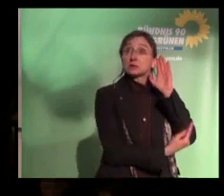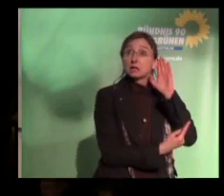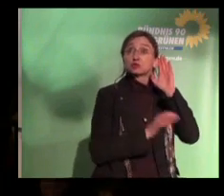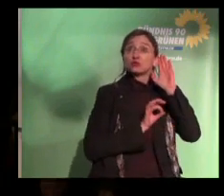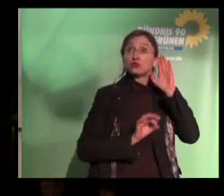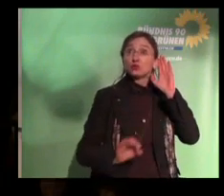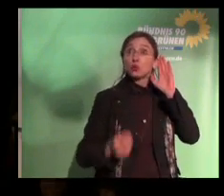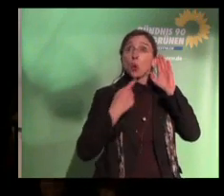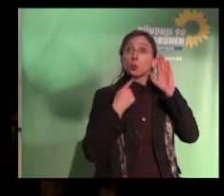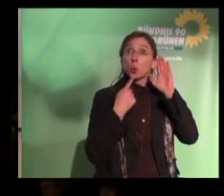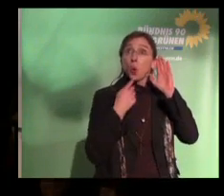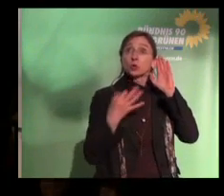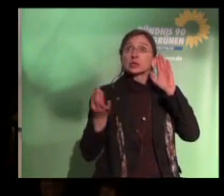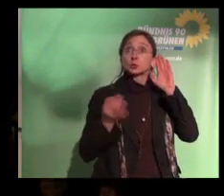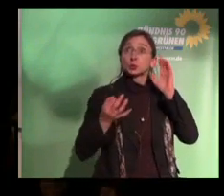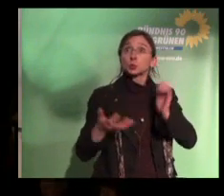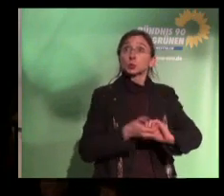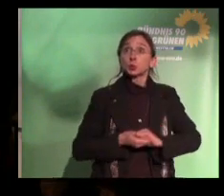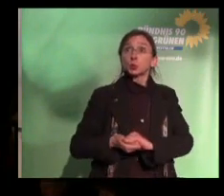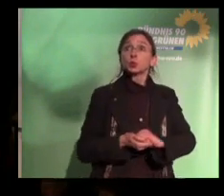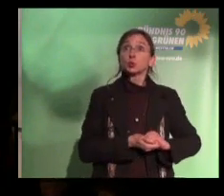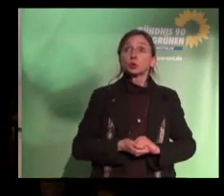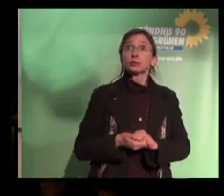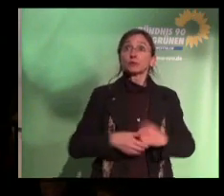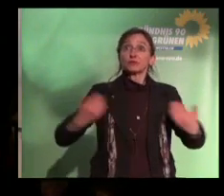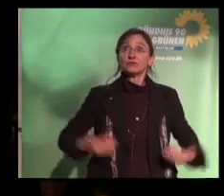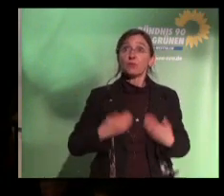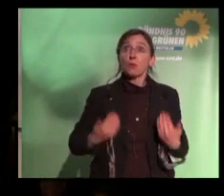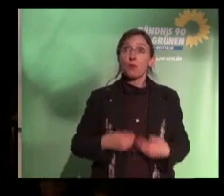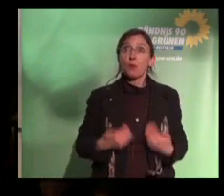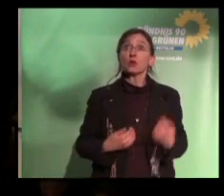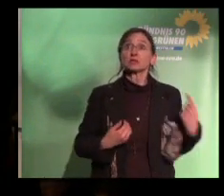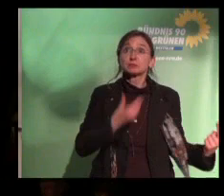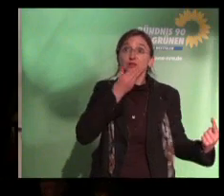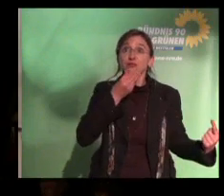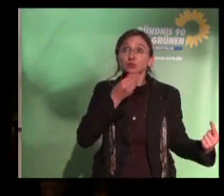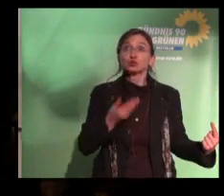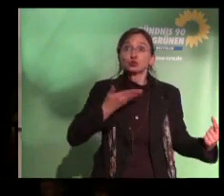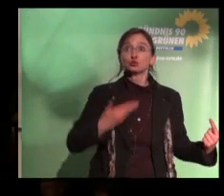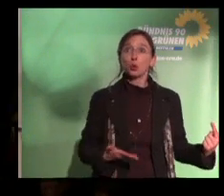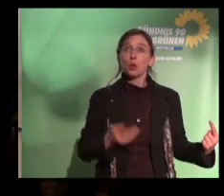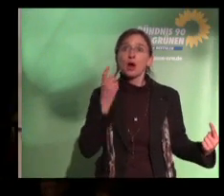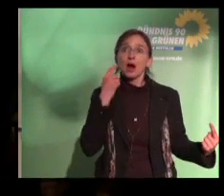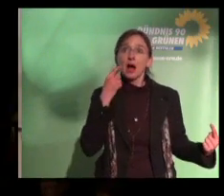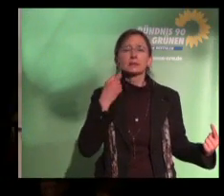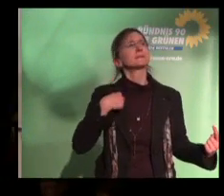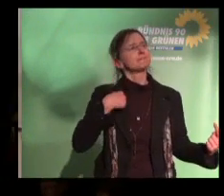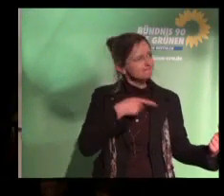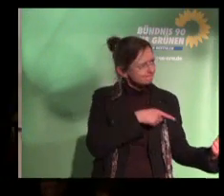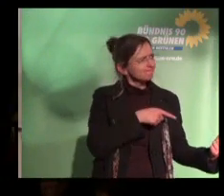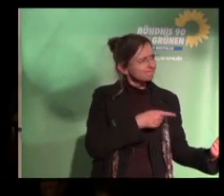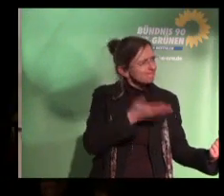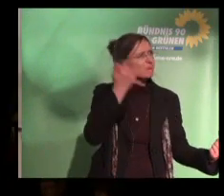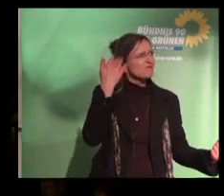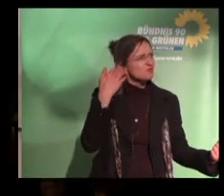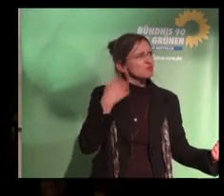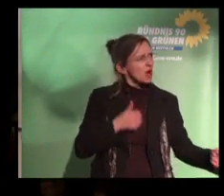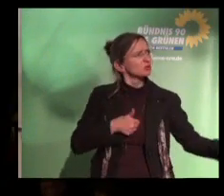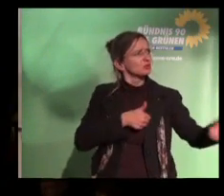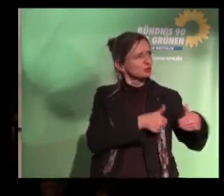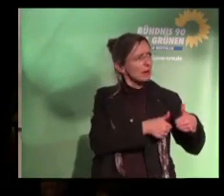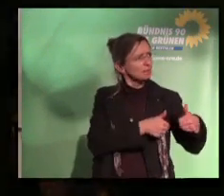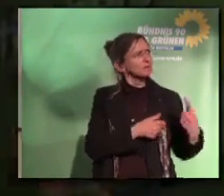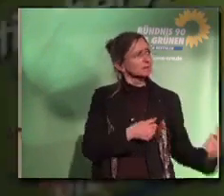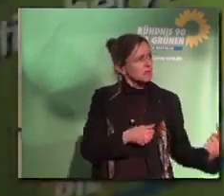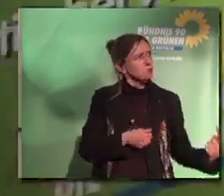sich Rot-Grün herbeiwünscht, dann denke ich irgendwie, die Zeit mit uns hat ihm vielleicht doch ganz gut gefallen. Ja?